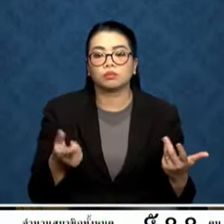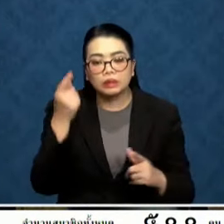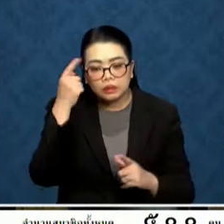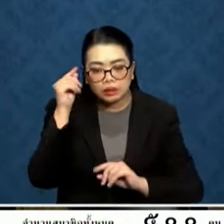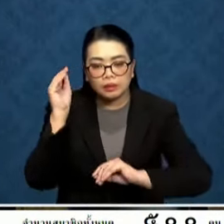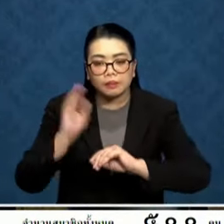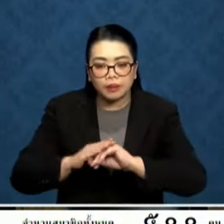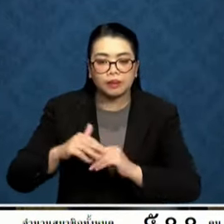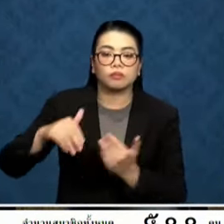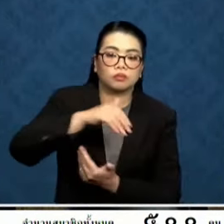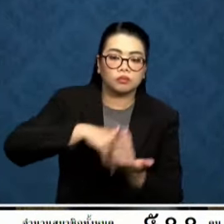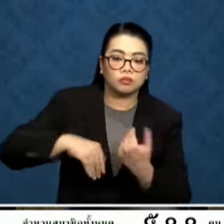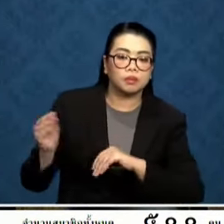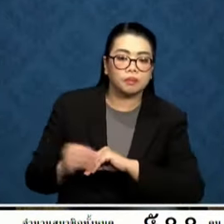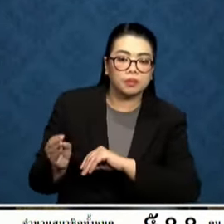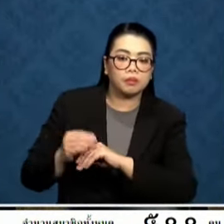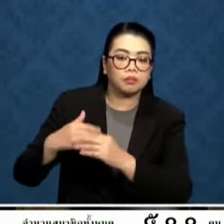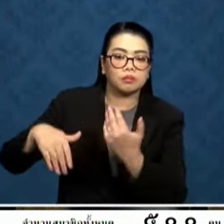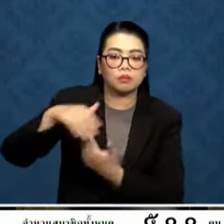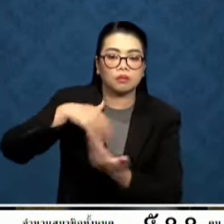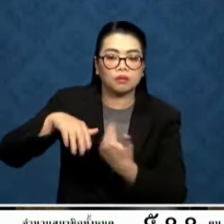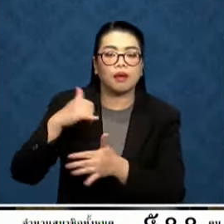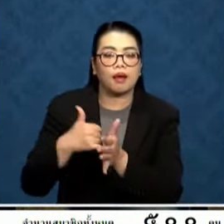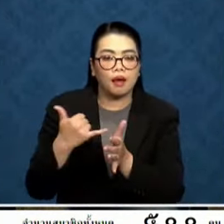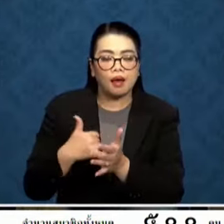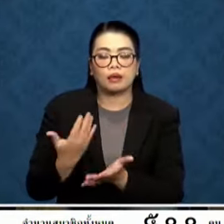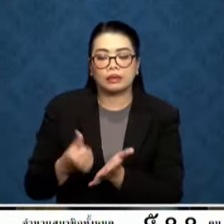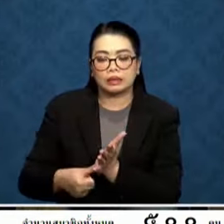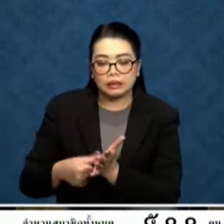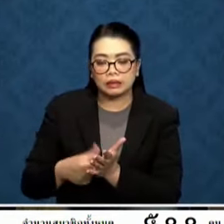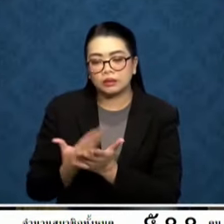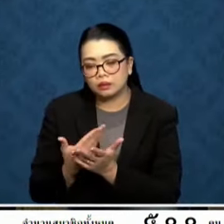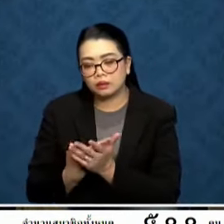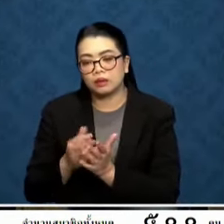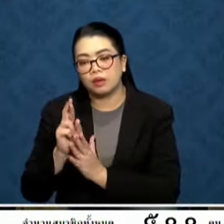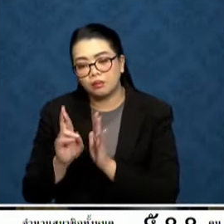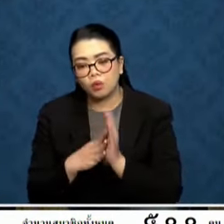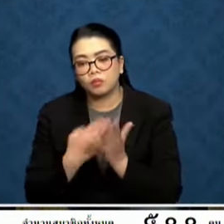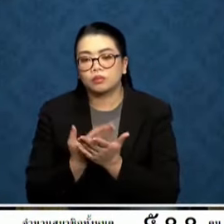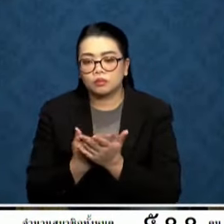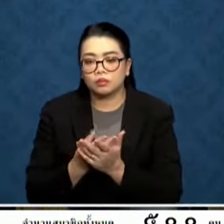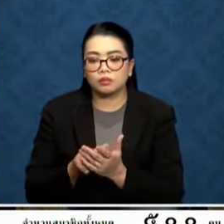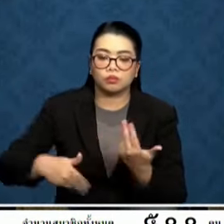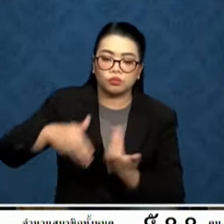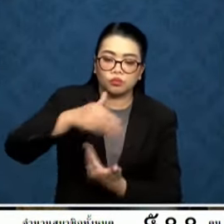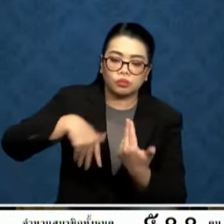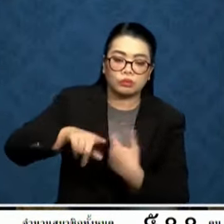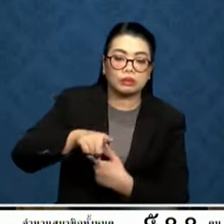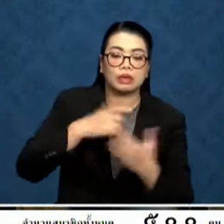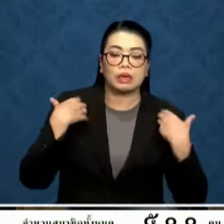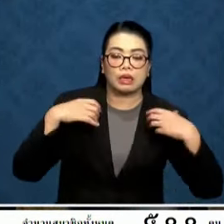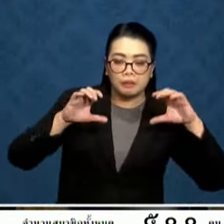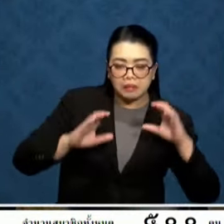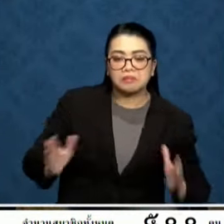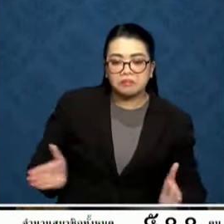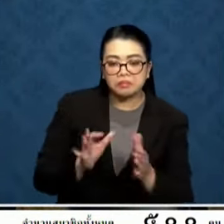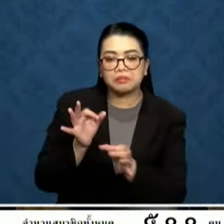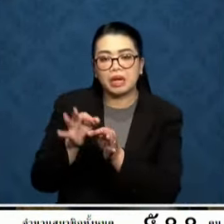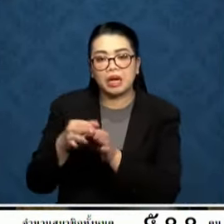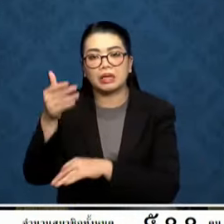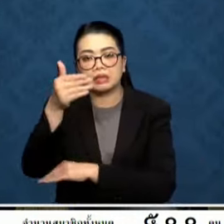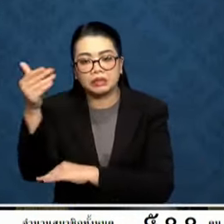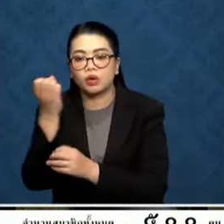สภาพคล่องนะครับหรือสินเชื่อในระบบเศรษฐกิจอย่างที่รัฐบาลพยายามกดดันให้แบงก์ชาติ